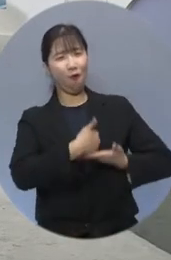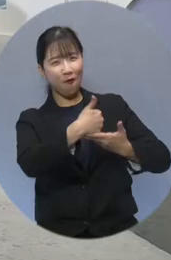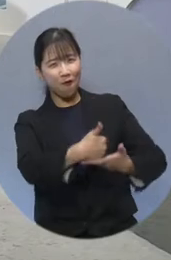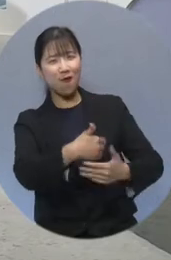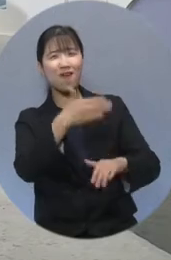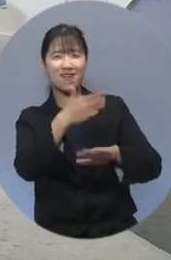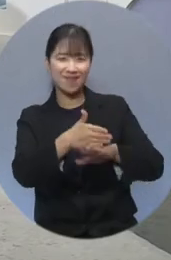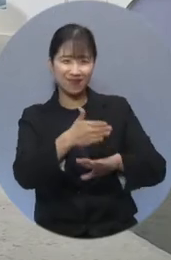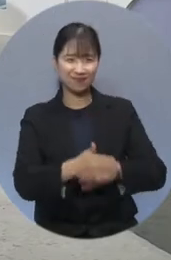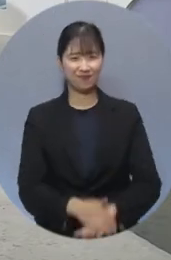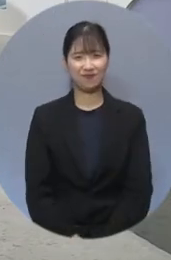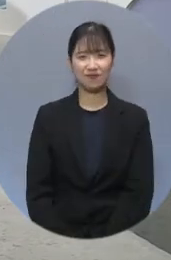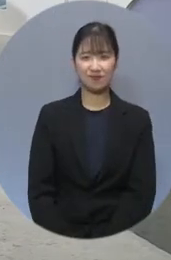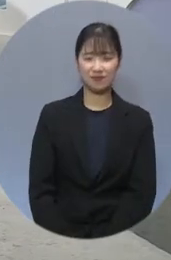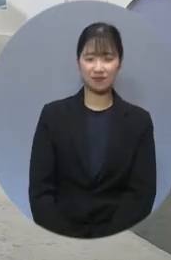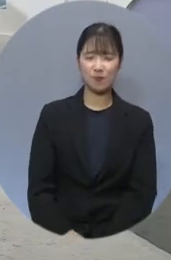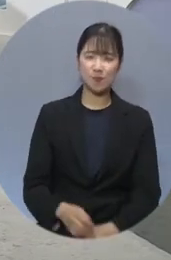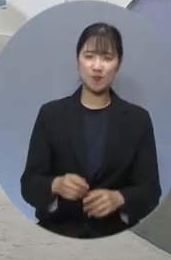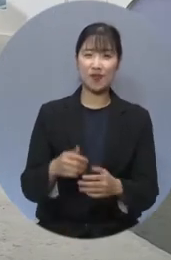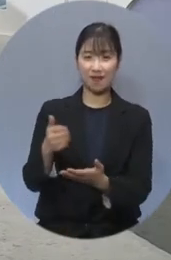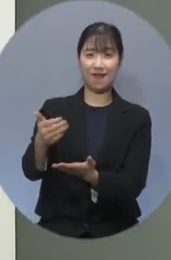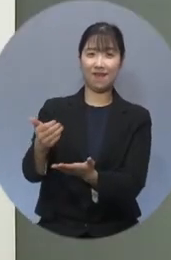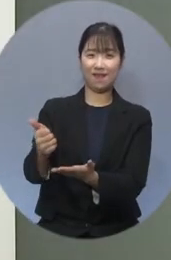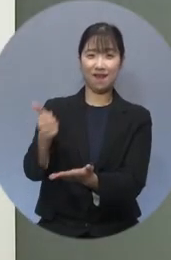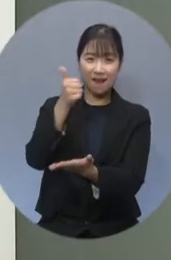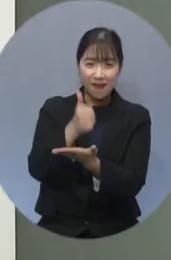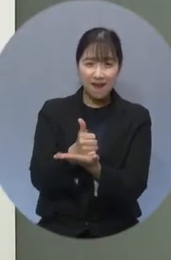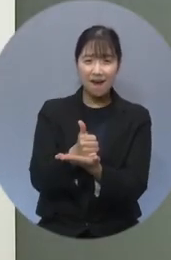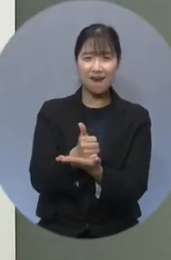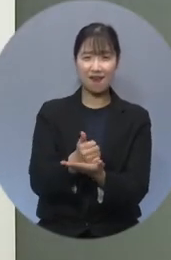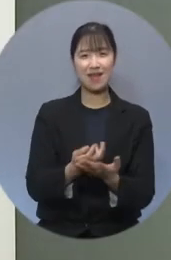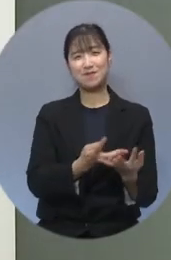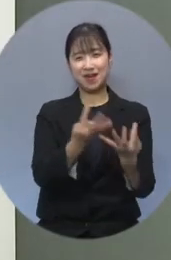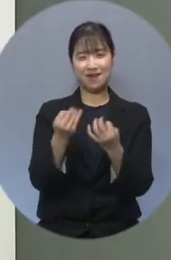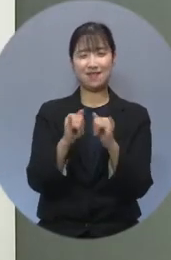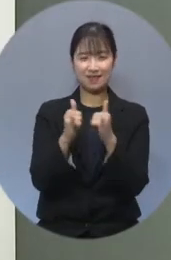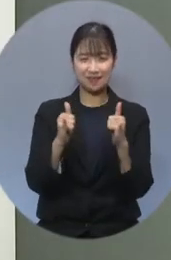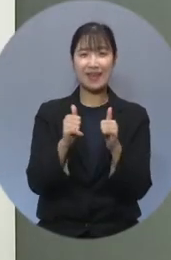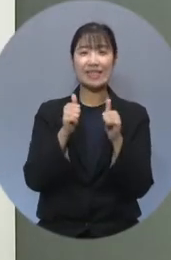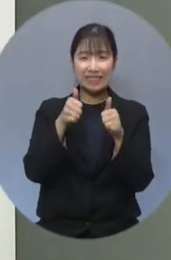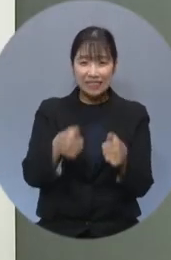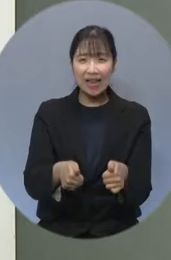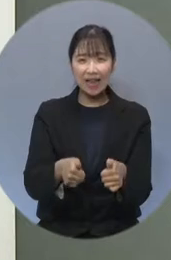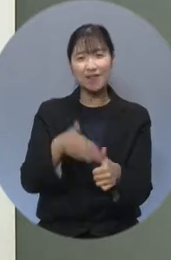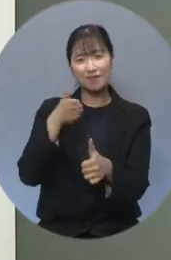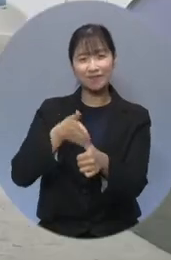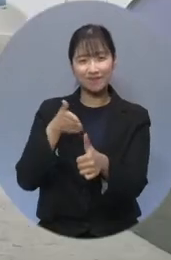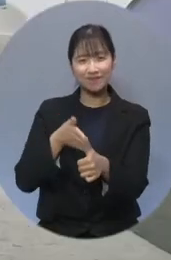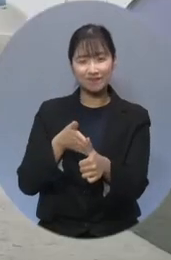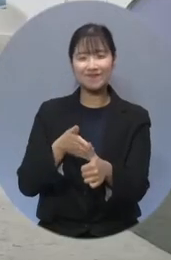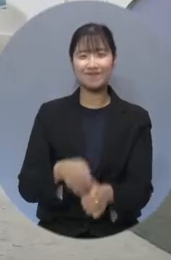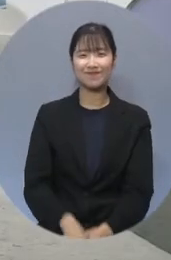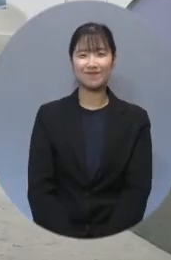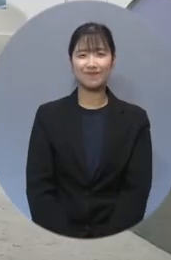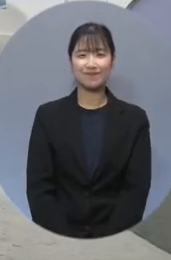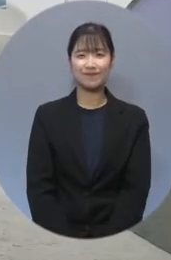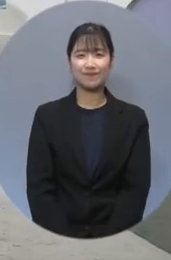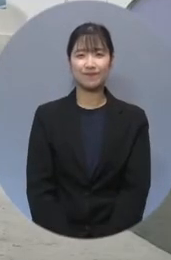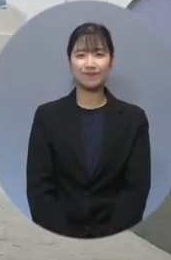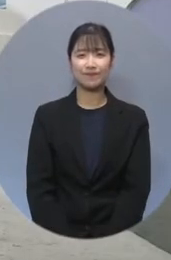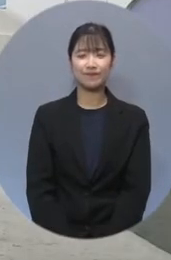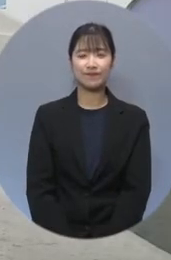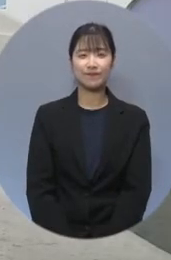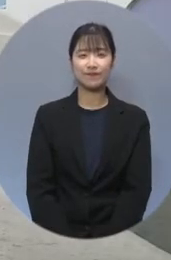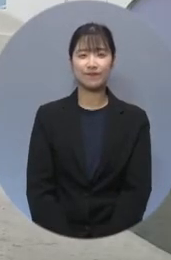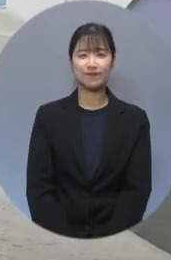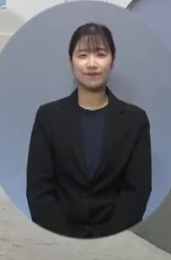말씀. 네네. 오늘 모처럼 나오셨으니까 네네. 많은 분들에게 인사로 시작을 하지요. 네. 인사 한 말씀 부탁합니다.